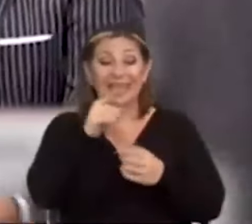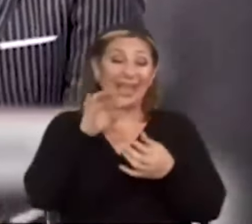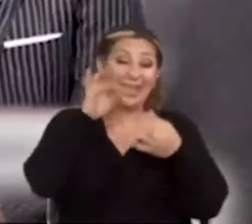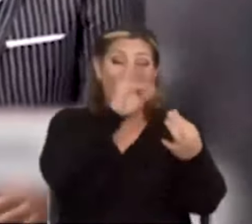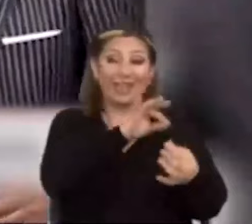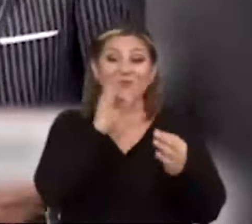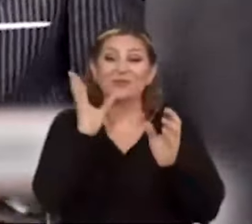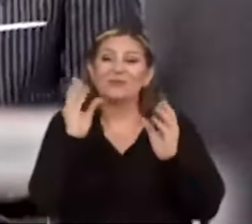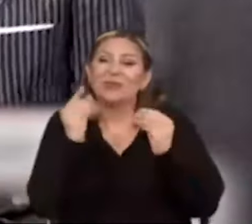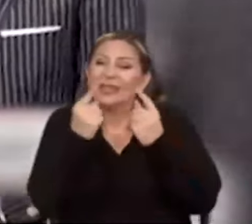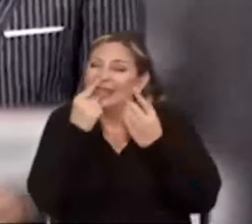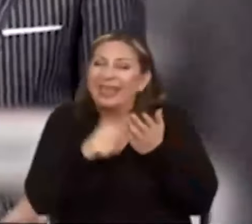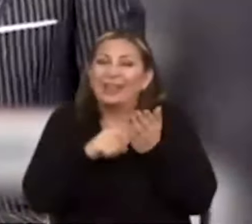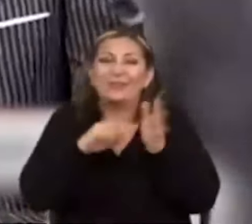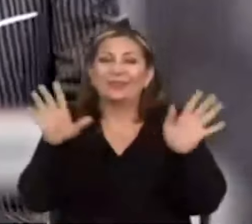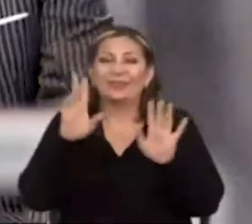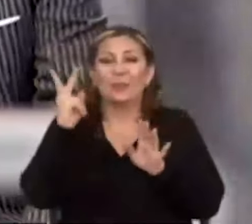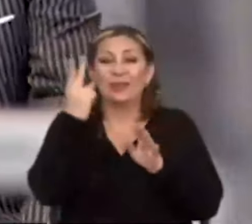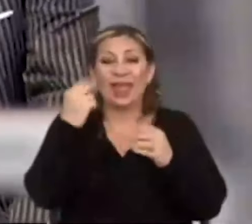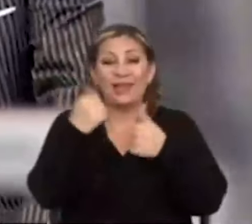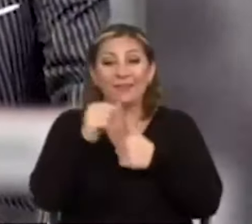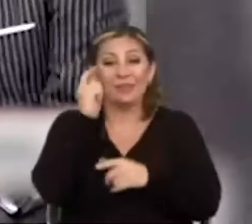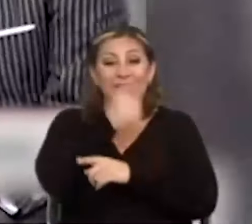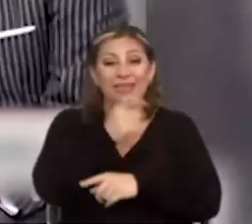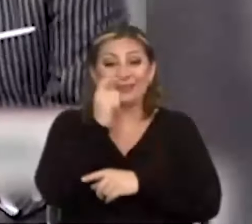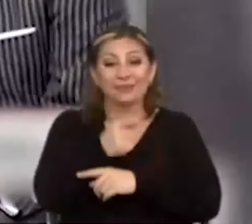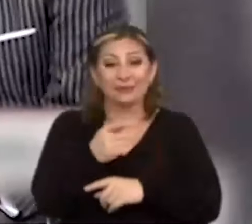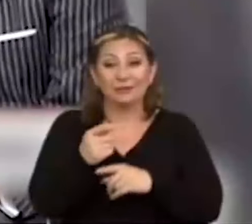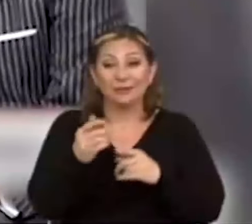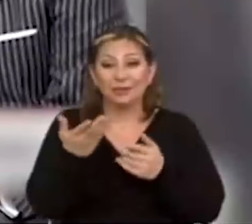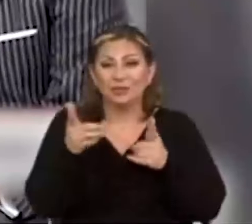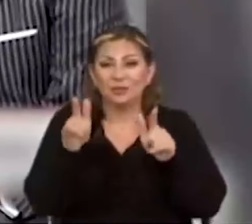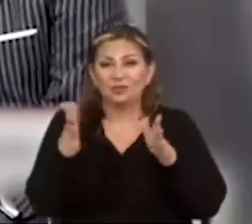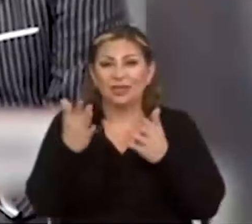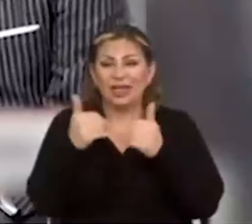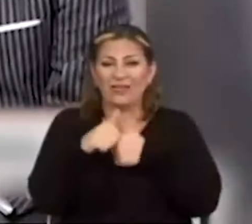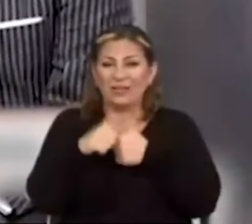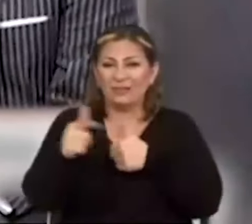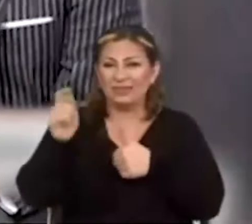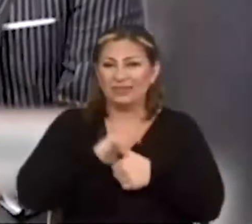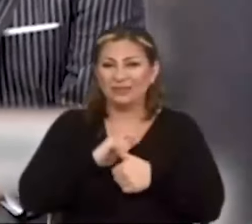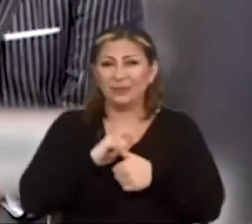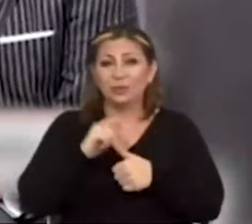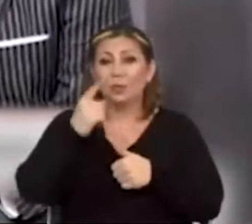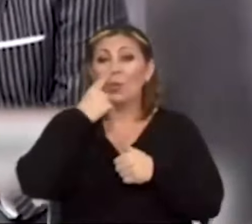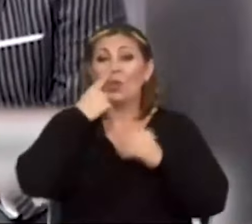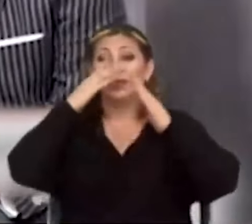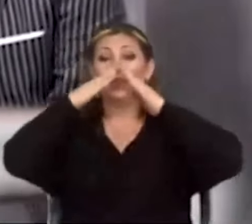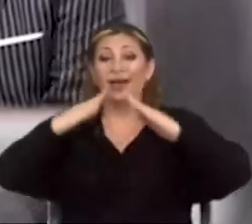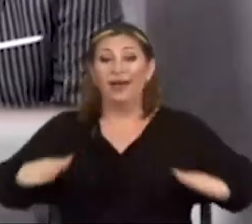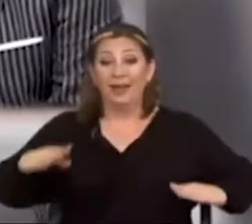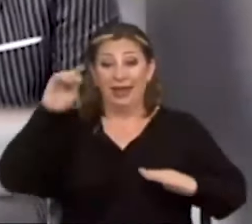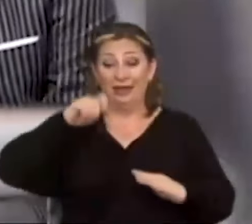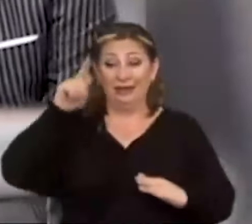hitaben inanılmaz romantiklikte birçok evlenme teklifini de beraberinde getirdi. Nerede? Bir lüzumsuz yerlerde evlenme teklif ediyorsun. Ha, Bolu Dağı'nda yaptıydım.